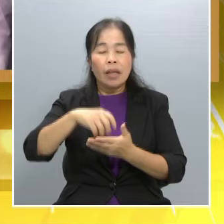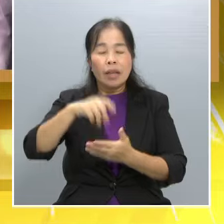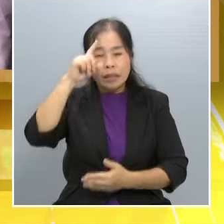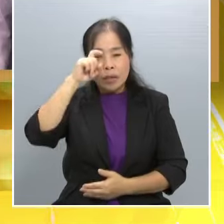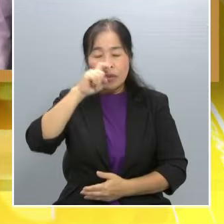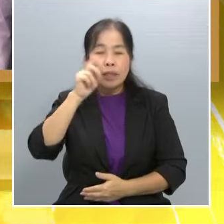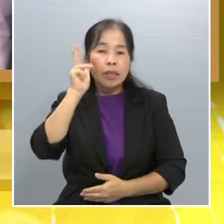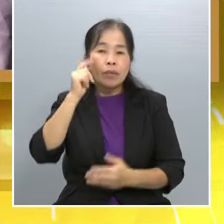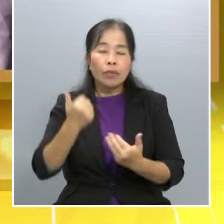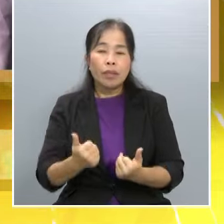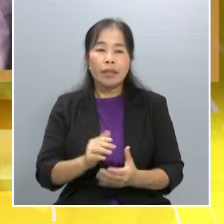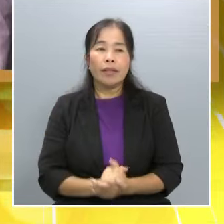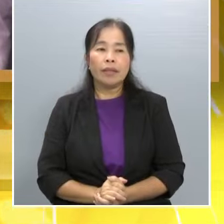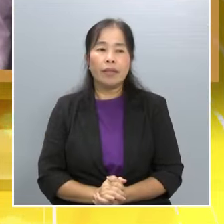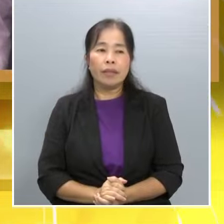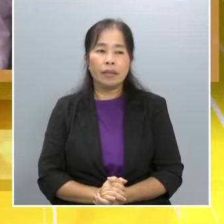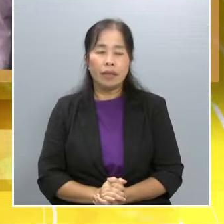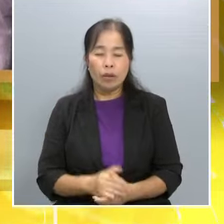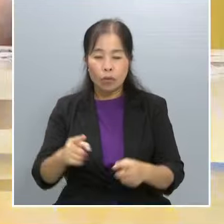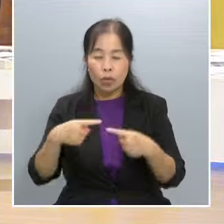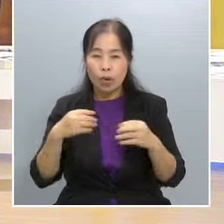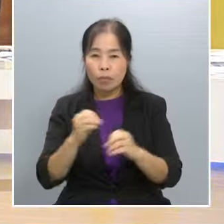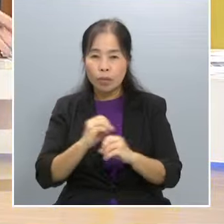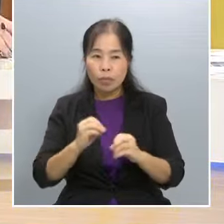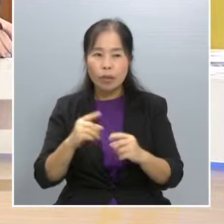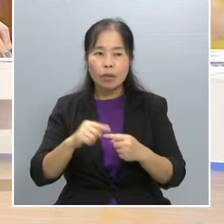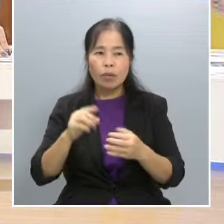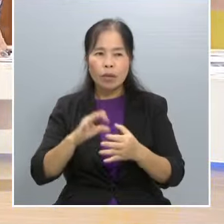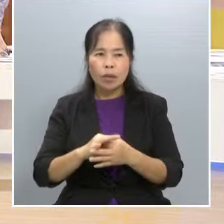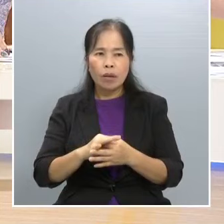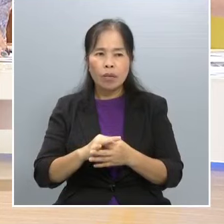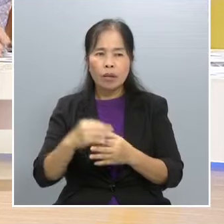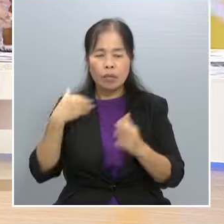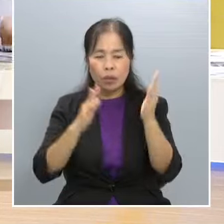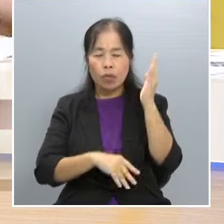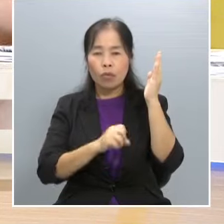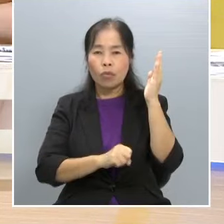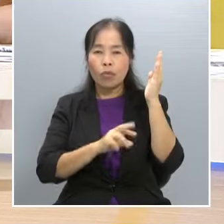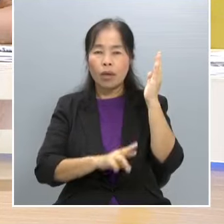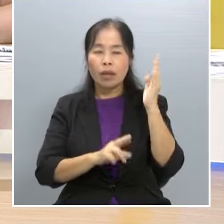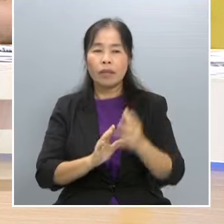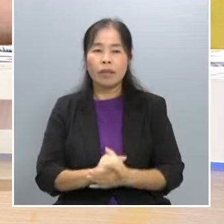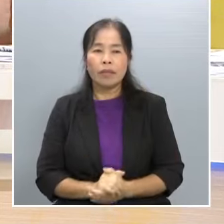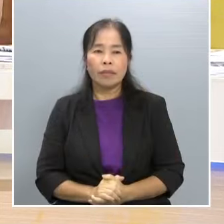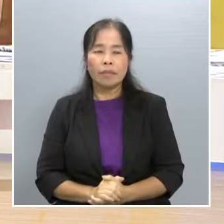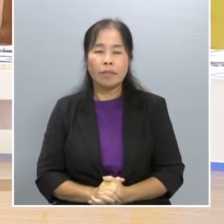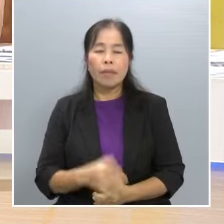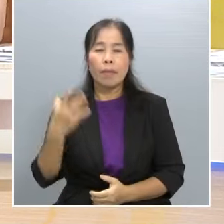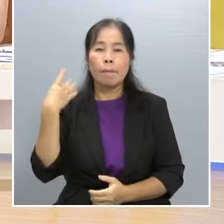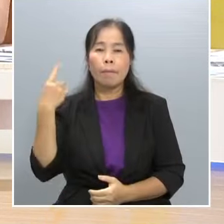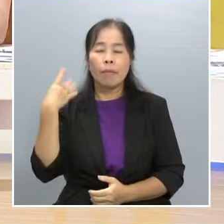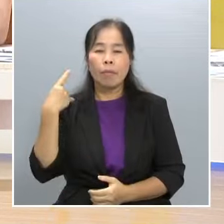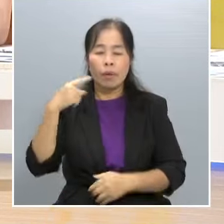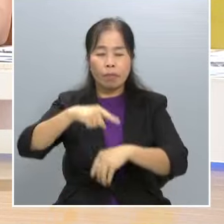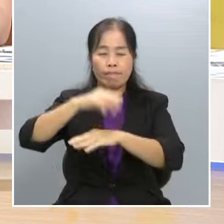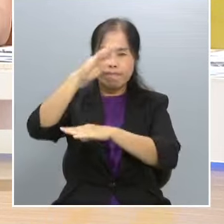ผู้ชมอาจตกลงยังไม่มีคำตอบใช่ไหมกรณีเสียงปริศนาที่สุราษฎร์ธานีเมื่อวานนี้ช่วงส